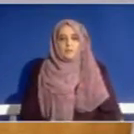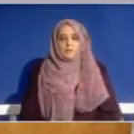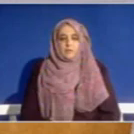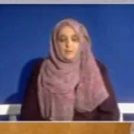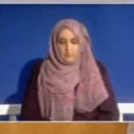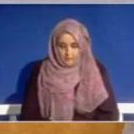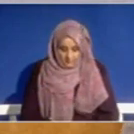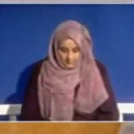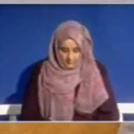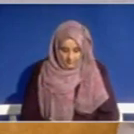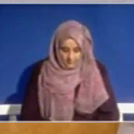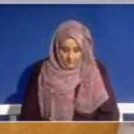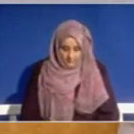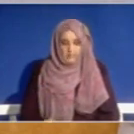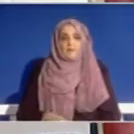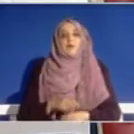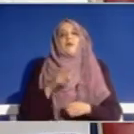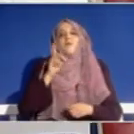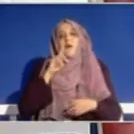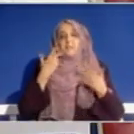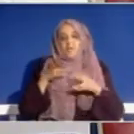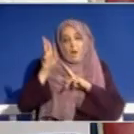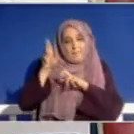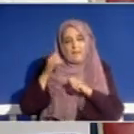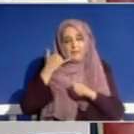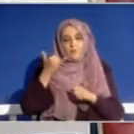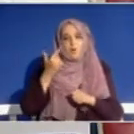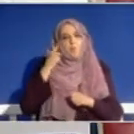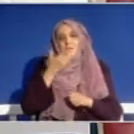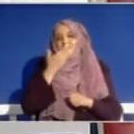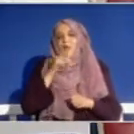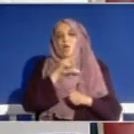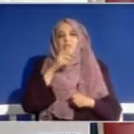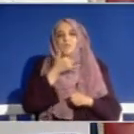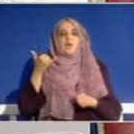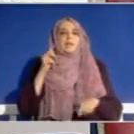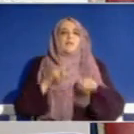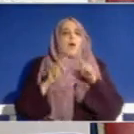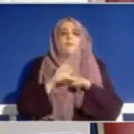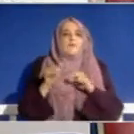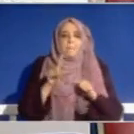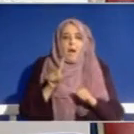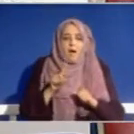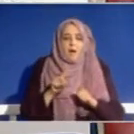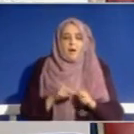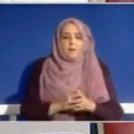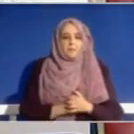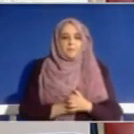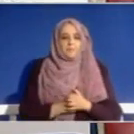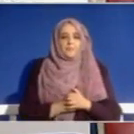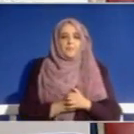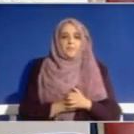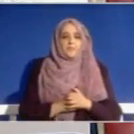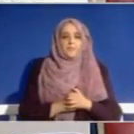ميلا، فضيلة الشيخ، قالت لك متعودة دائما على على صيام الاثنين والخميس تطوعا ونافلة، في بعض الأحيان لا